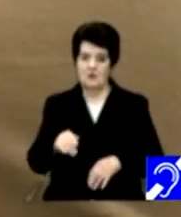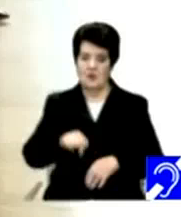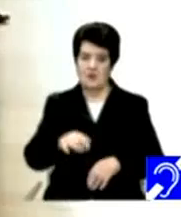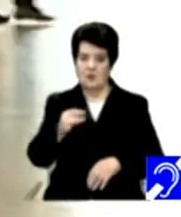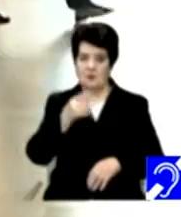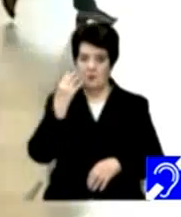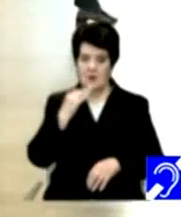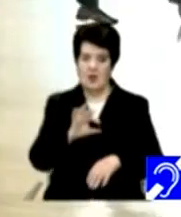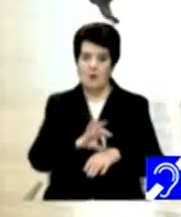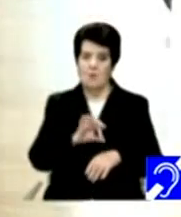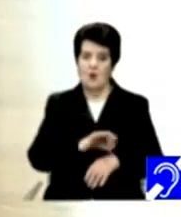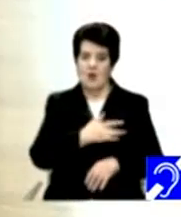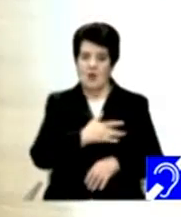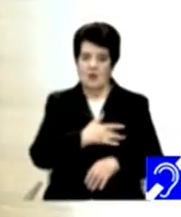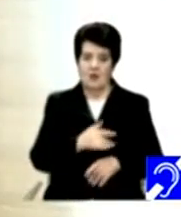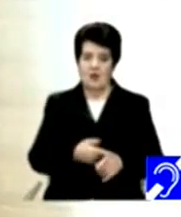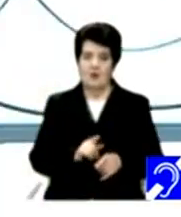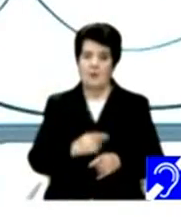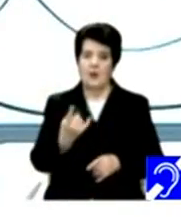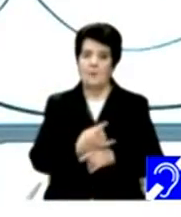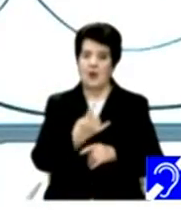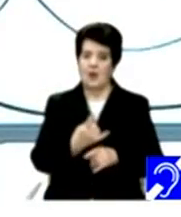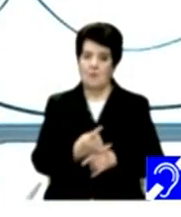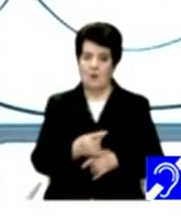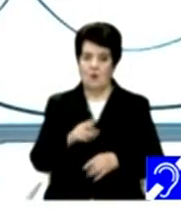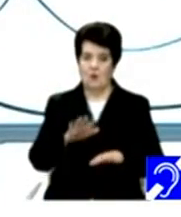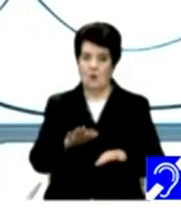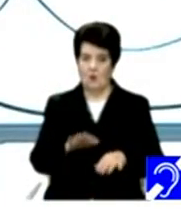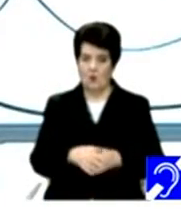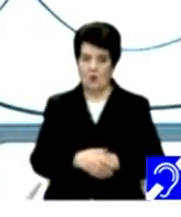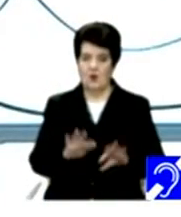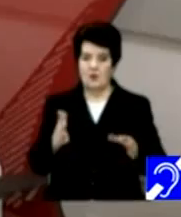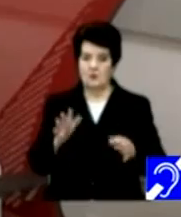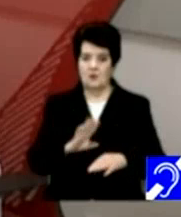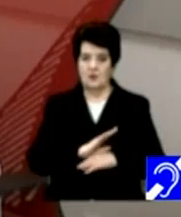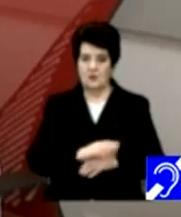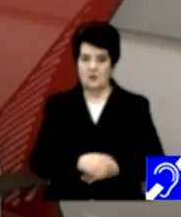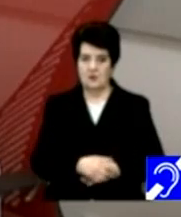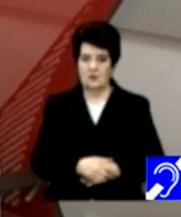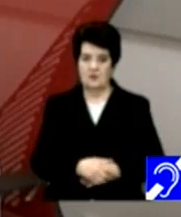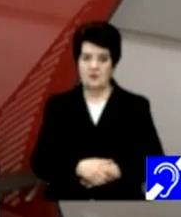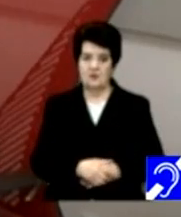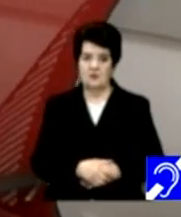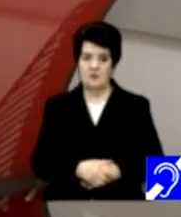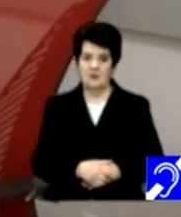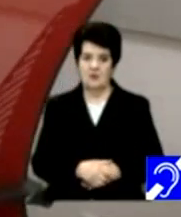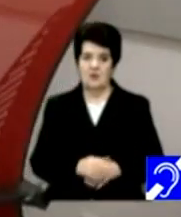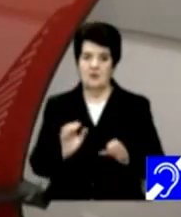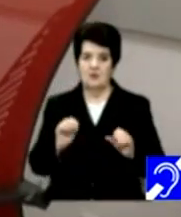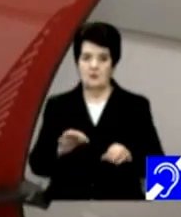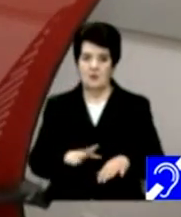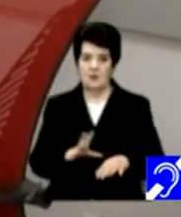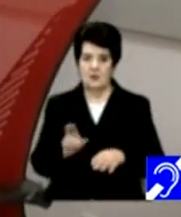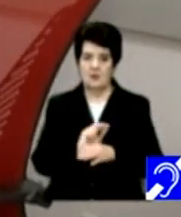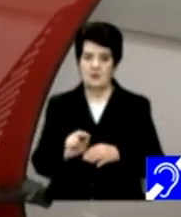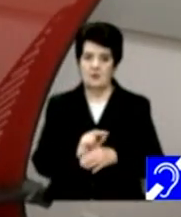Moldova, bolile cardiovasculare sunt pe primul loc în clasamentul cauzelor de deces. Un an de zile. Cu toate că ați luat